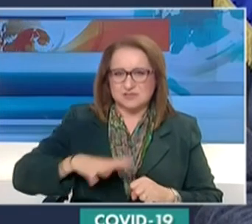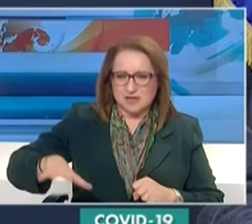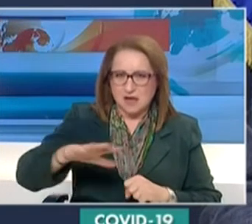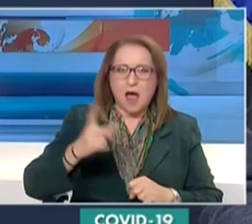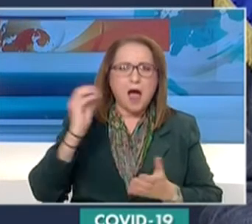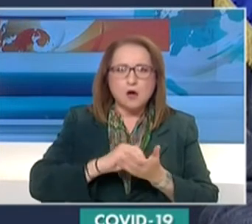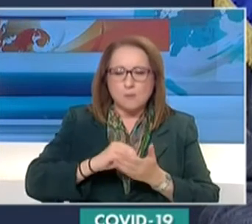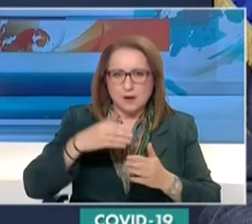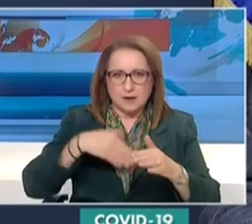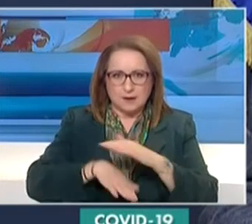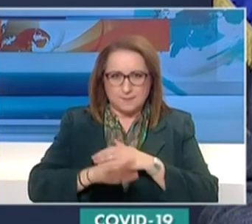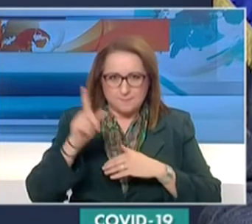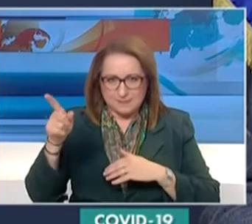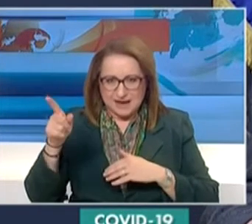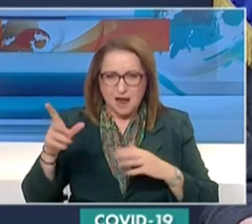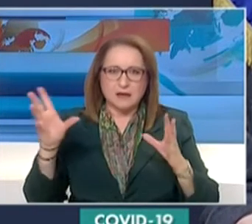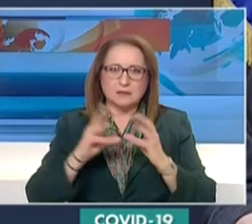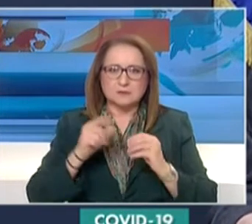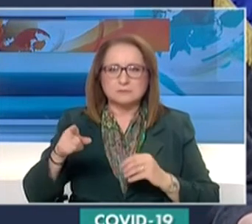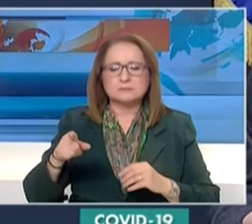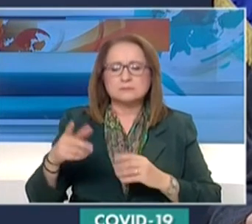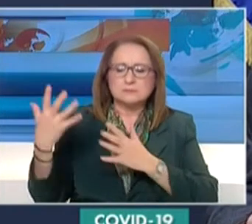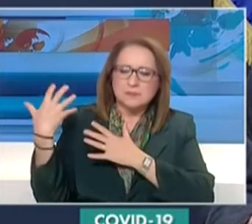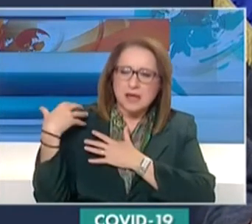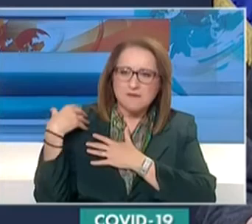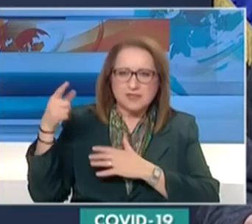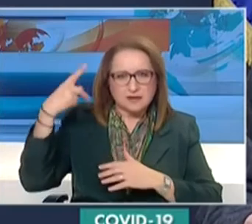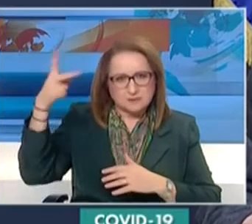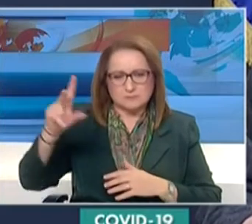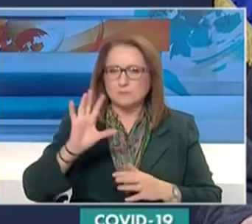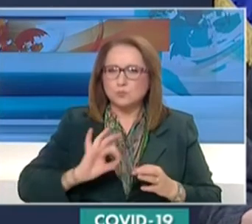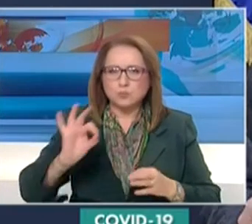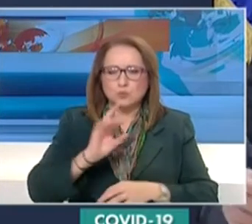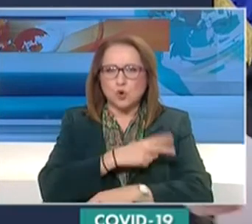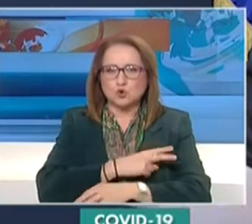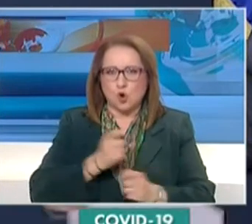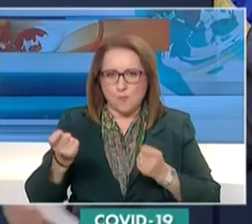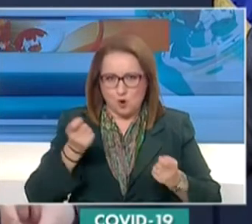Νήσων φέρει την ευθύνη της επιστημονικής και λειτουργικής διαχείρισης του κέντρου.